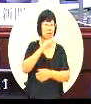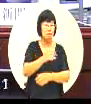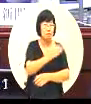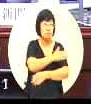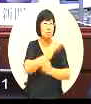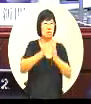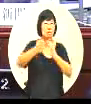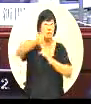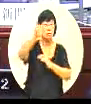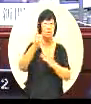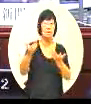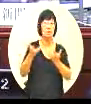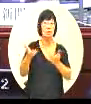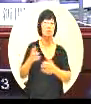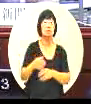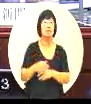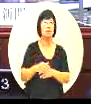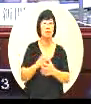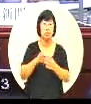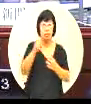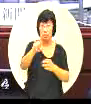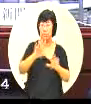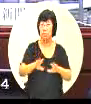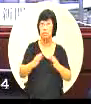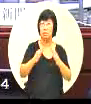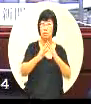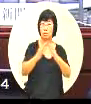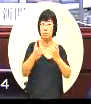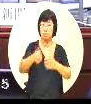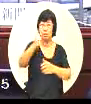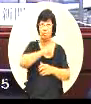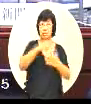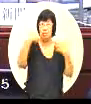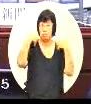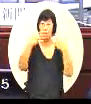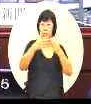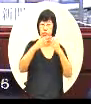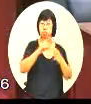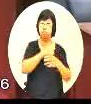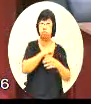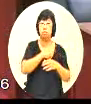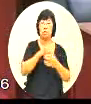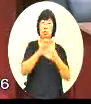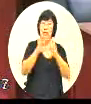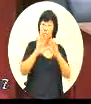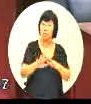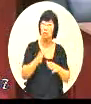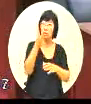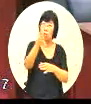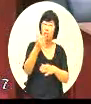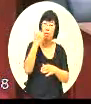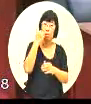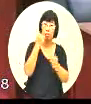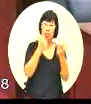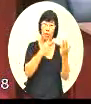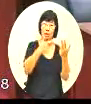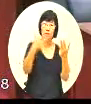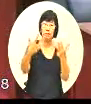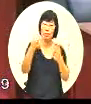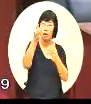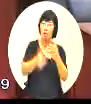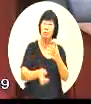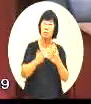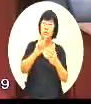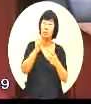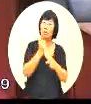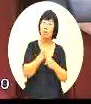题，因为你当市长你就是要承担嘛。 对， 所以我现在说的就是这818亿你要怎么去要嘛？ 我们那我不是 国民党